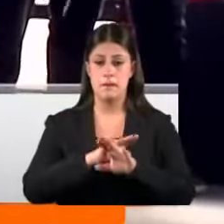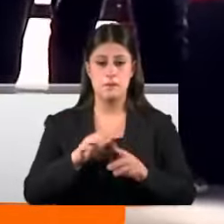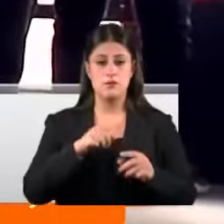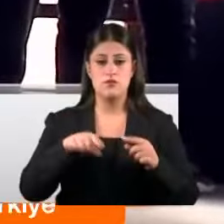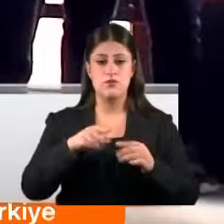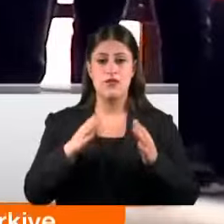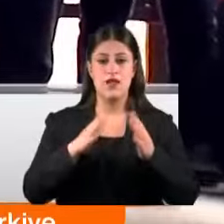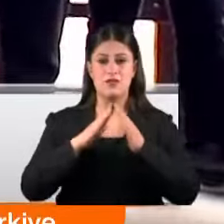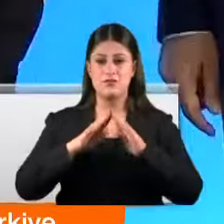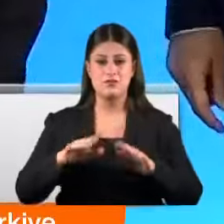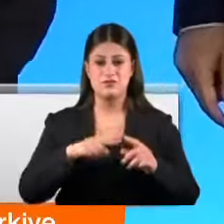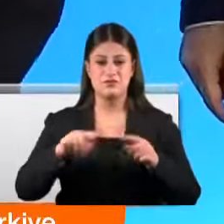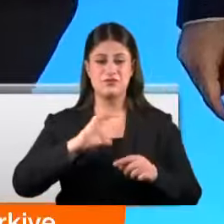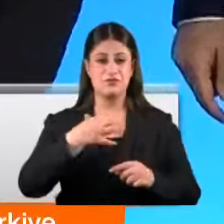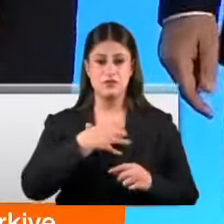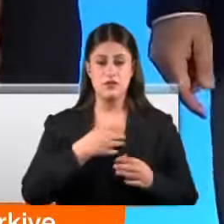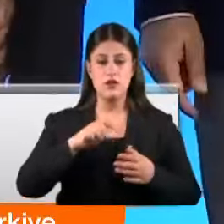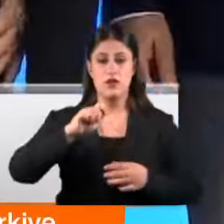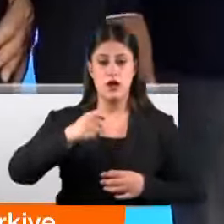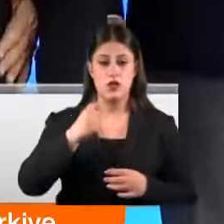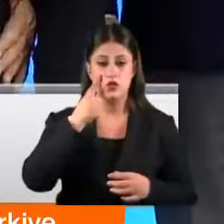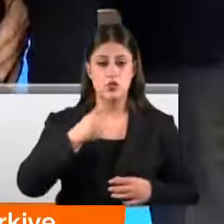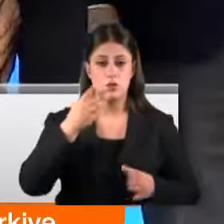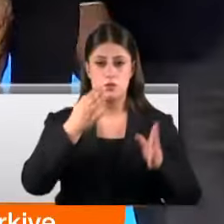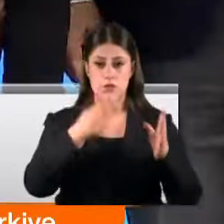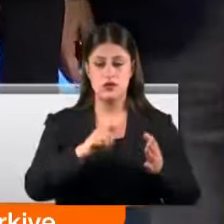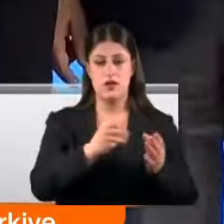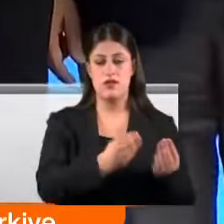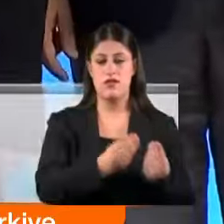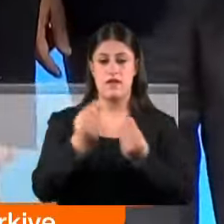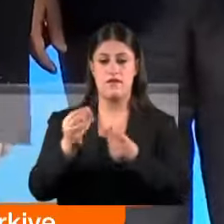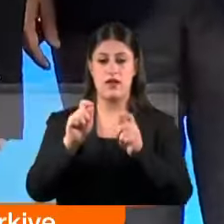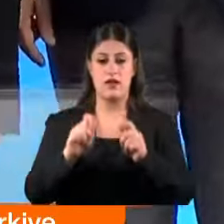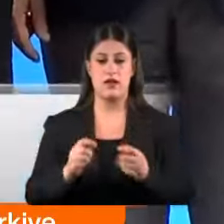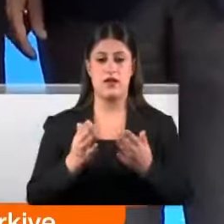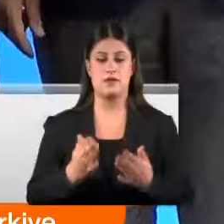konutlarının sahipleri anahtarlarını Erdoğan'ın elinden aldı.